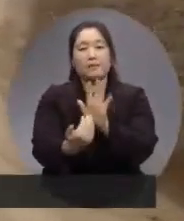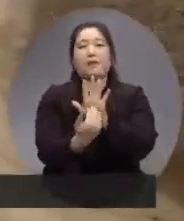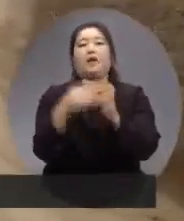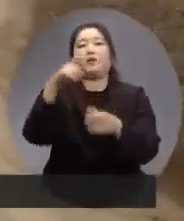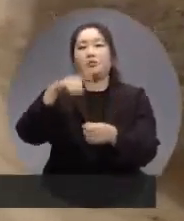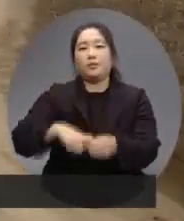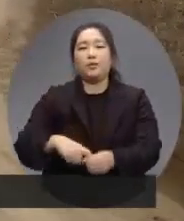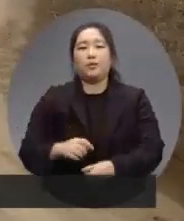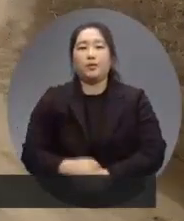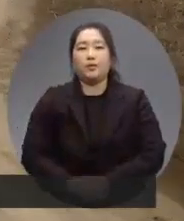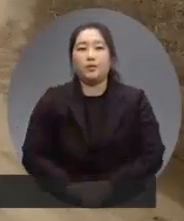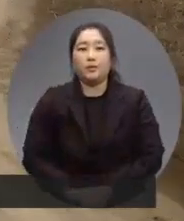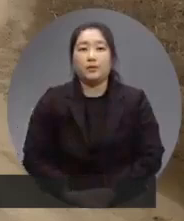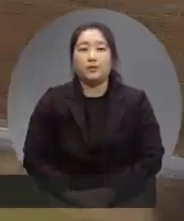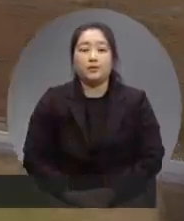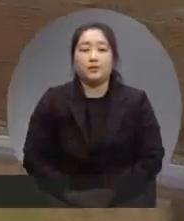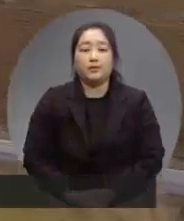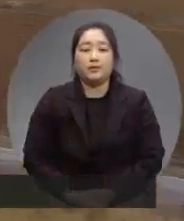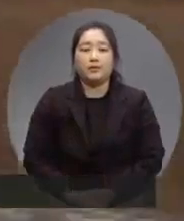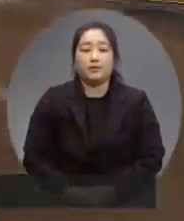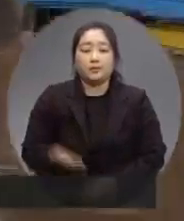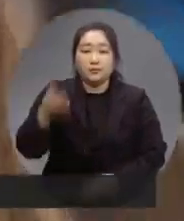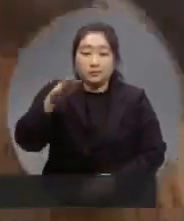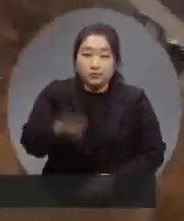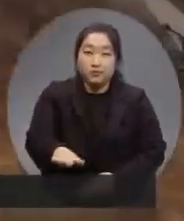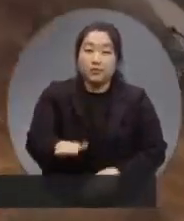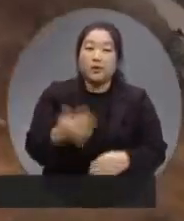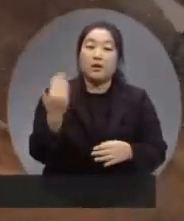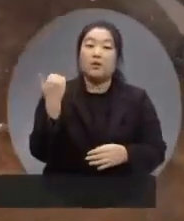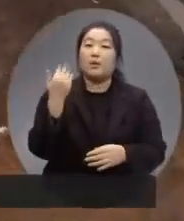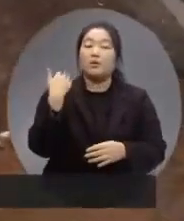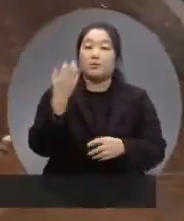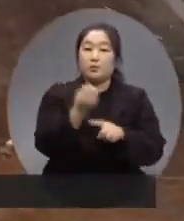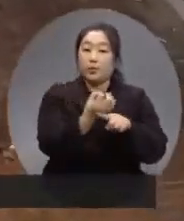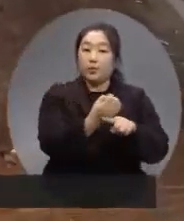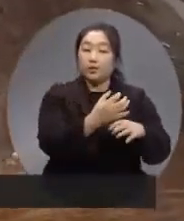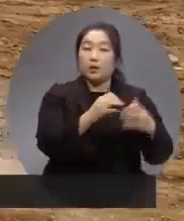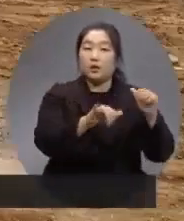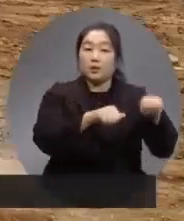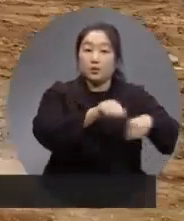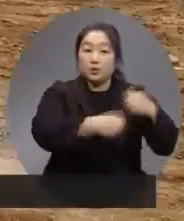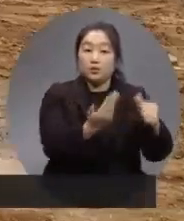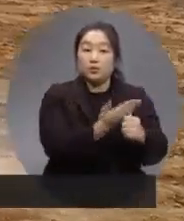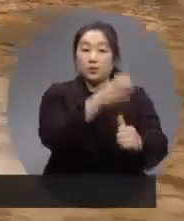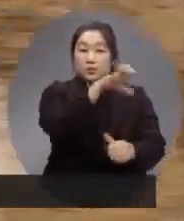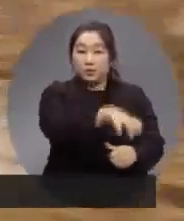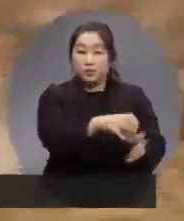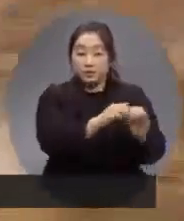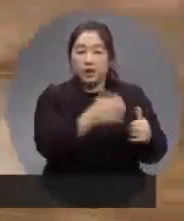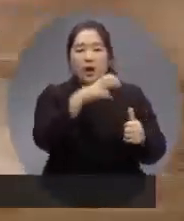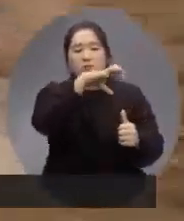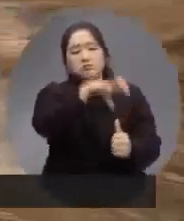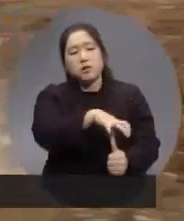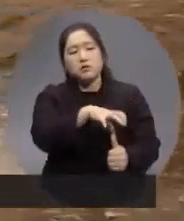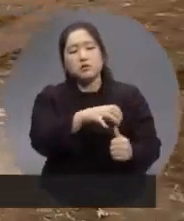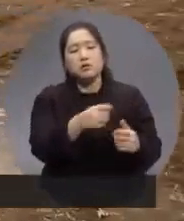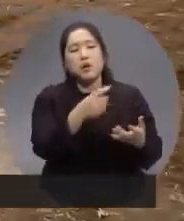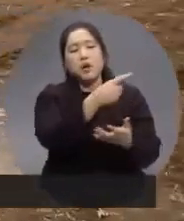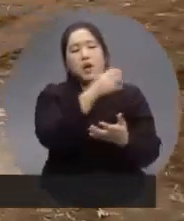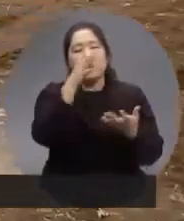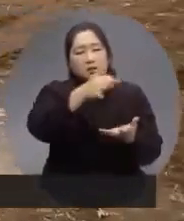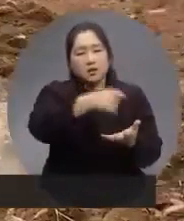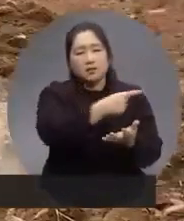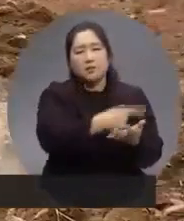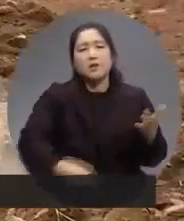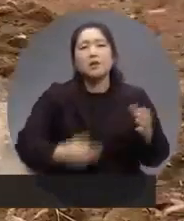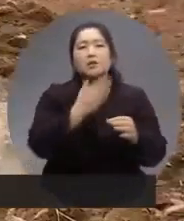위한 것으로 알려져 있습니다. 그런데 최근 보은의 한 축산 농민이 이 제한 때문에 재산상 피해를 보고